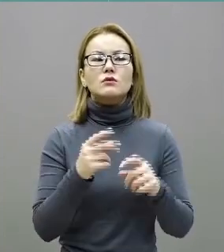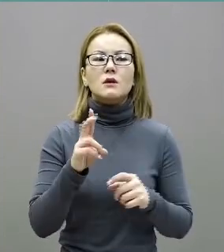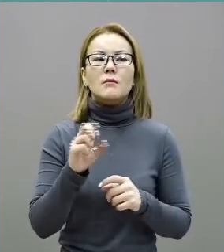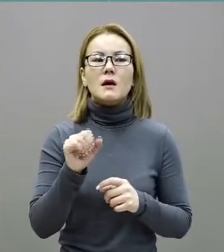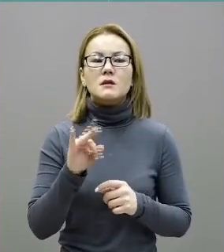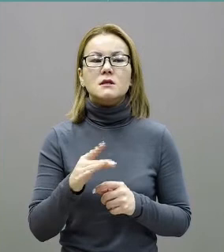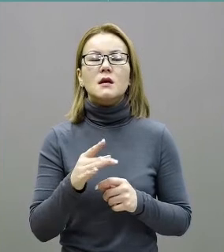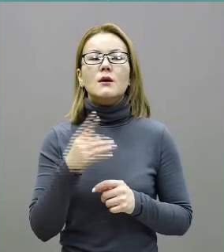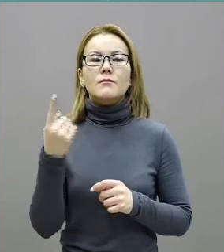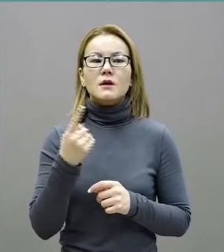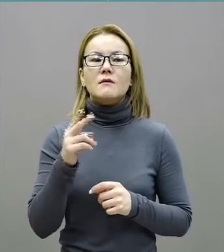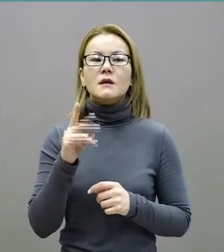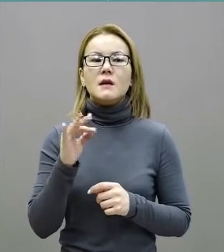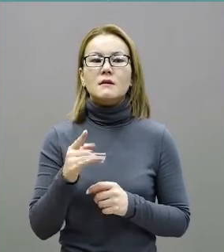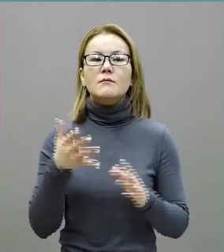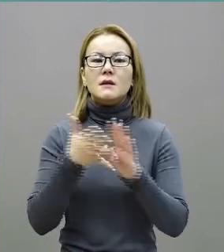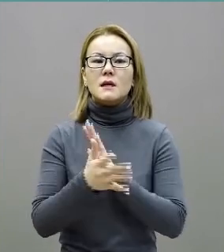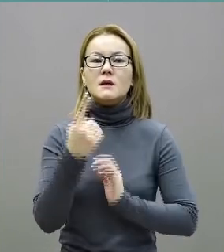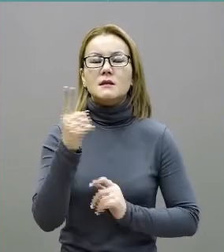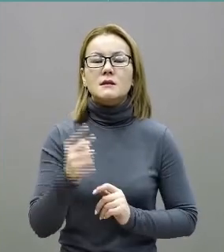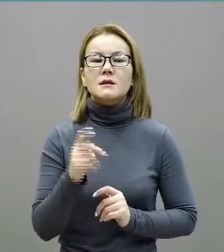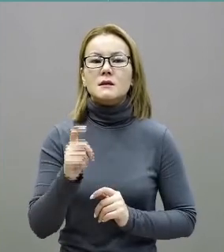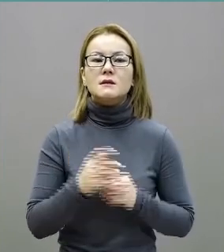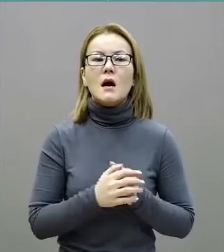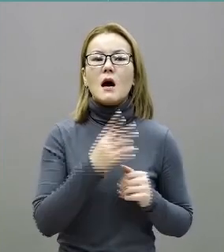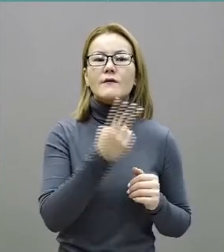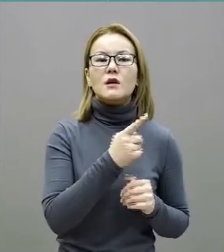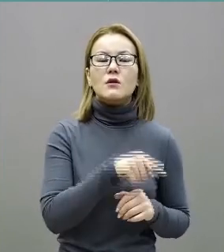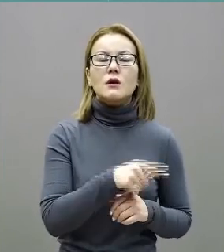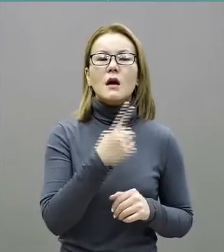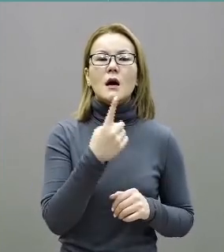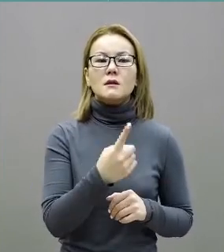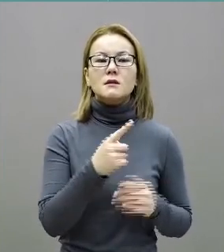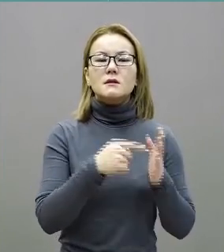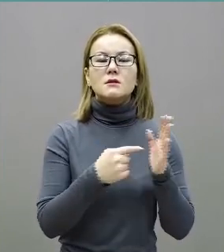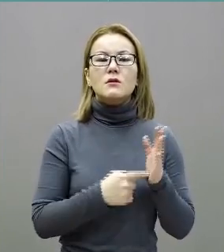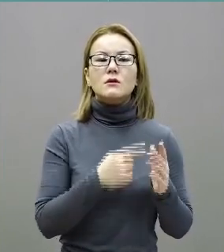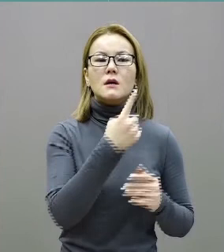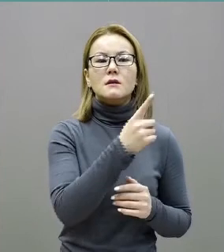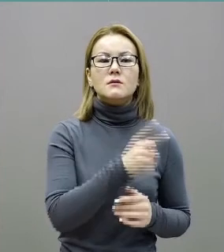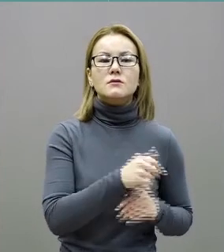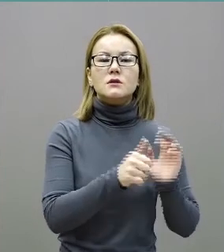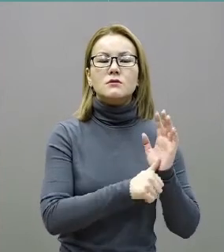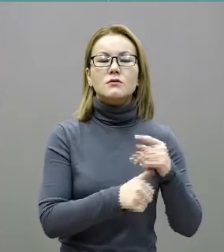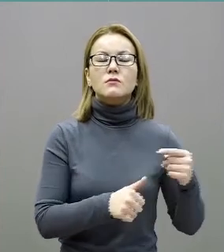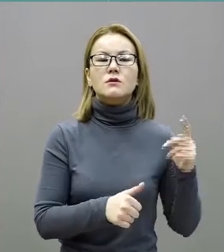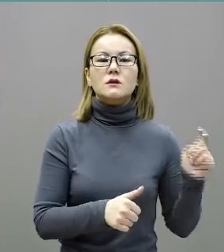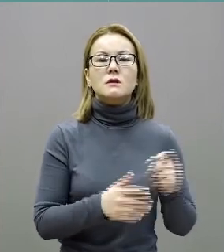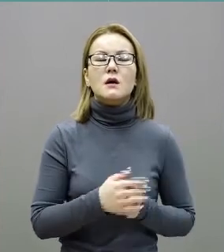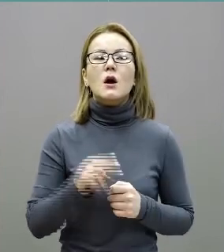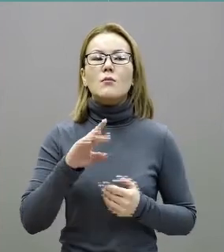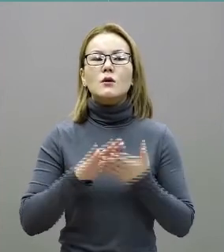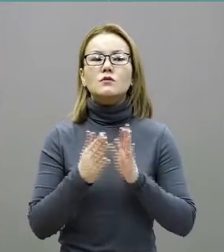потратил единицы деленное на x час 2 единицы деленное на 1 6 минус x час так как по условию